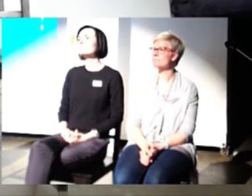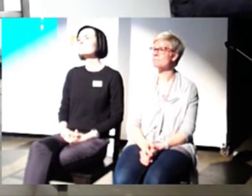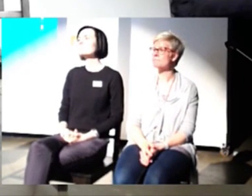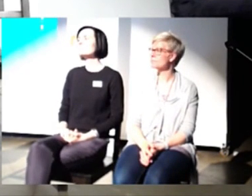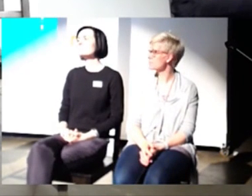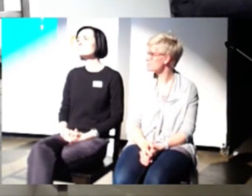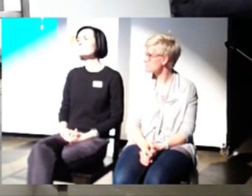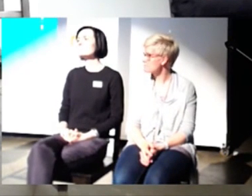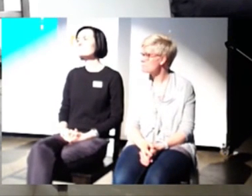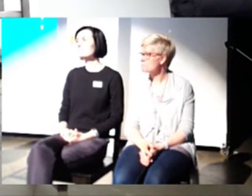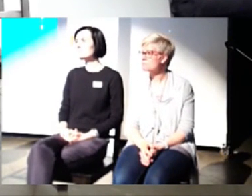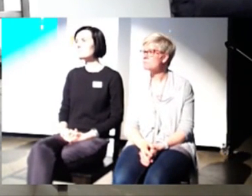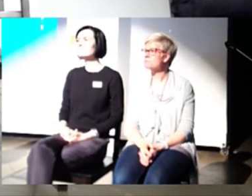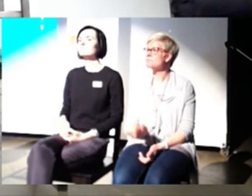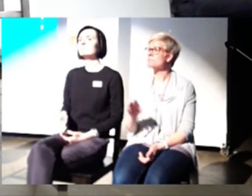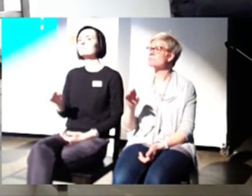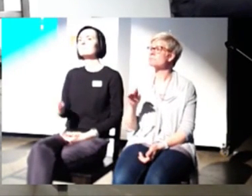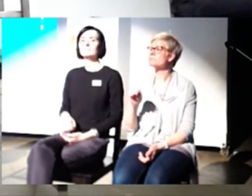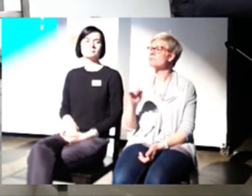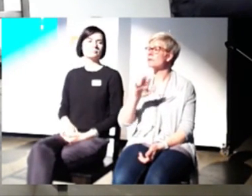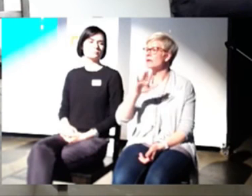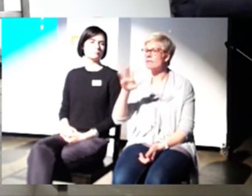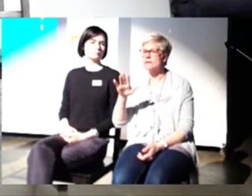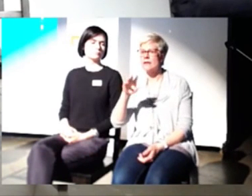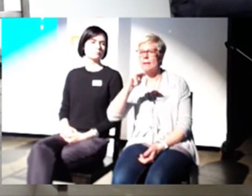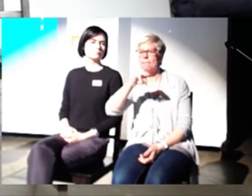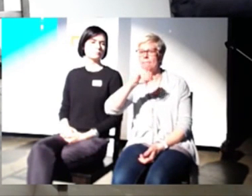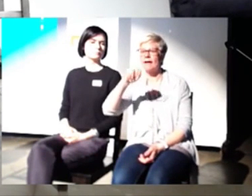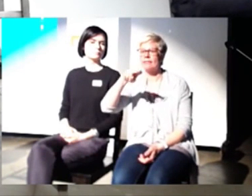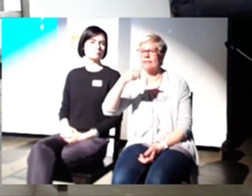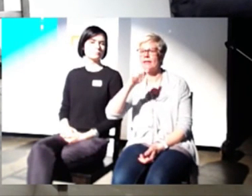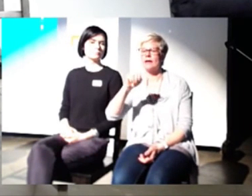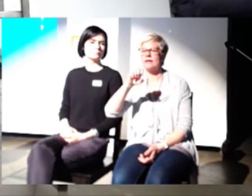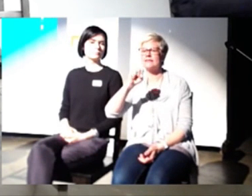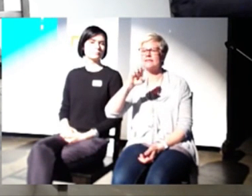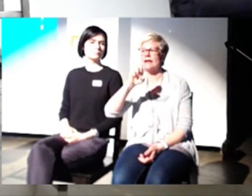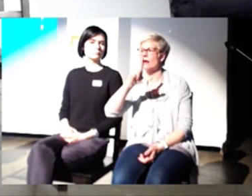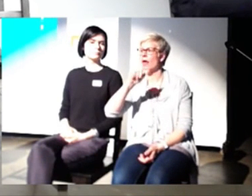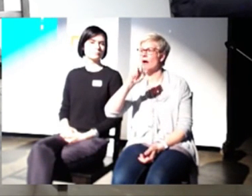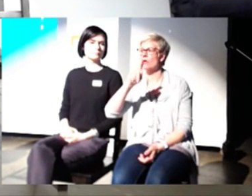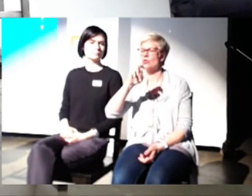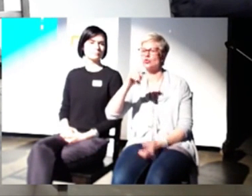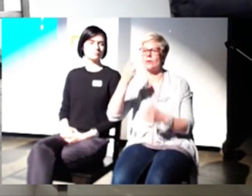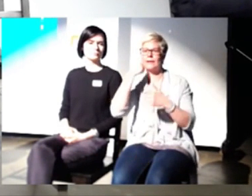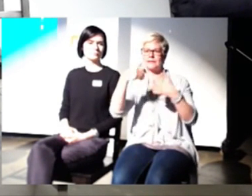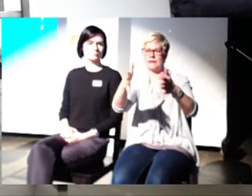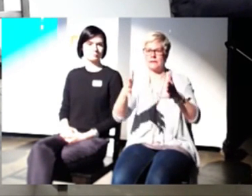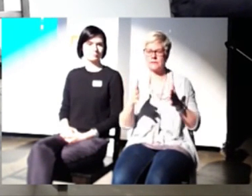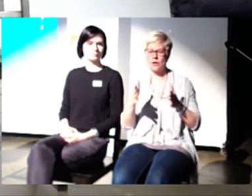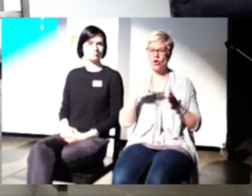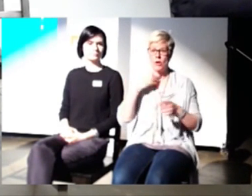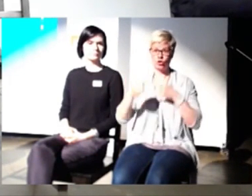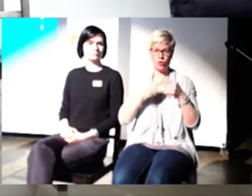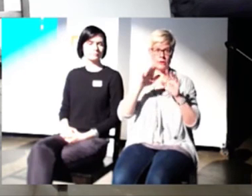Jees, terveisiä vaan tosiaan tuolta Mänttästä Sellakkiusresidenssiltä. Meidän tilannehan on se, että me on toimittu 5 kuukautta, eli me ollaan täällä kentällä